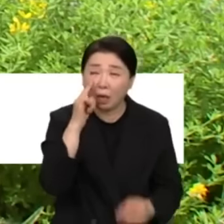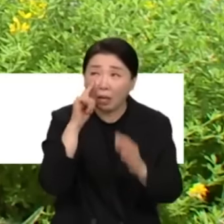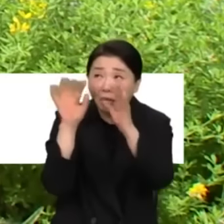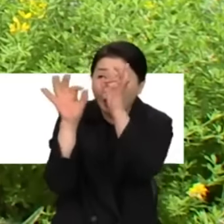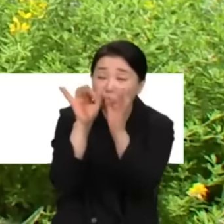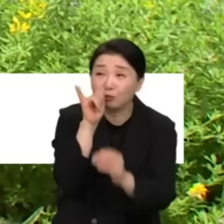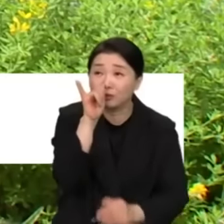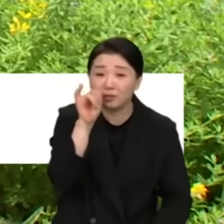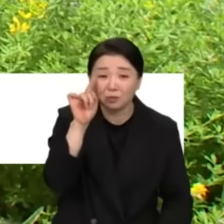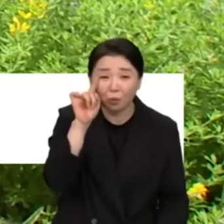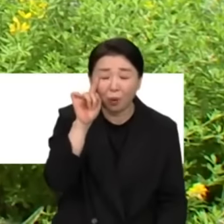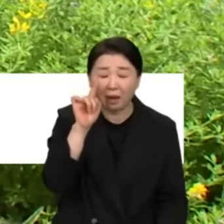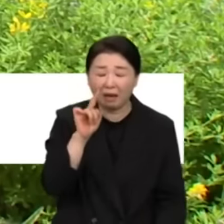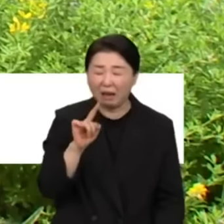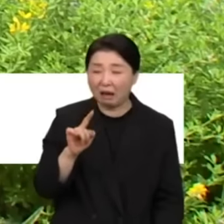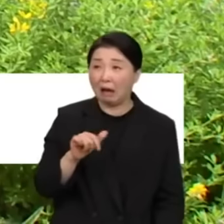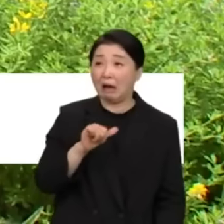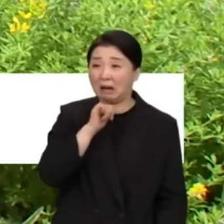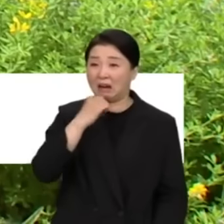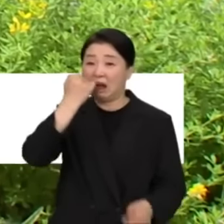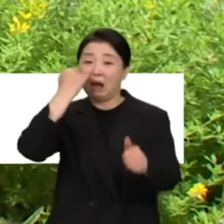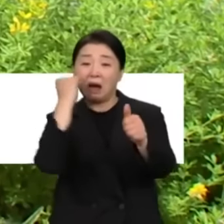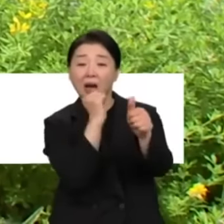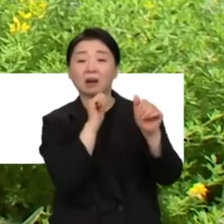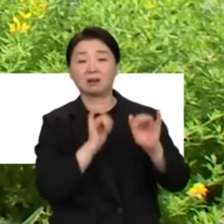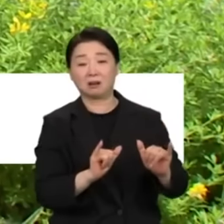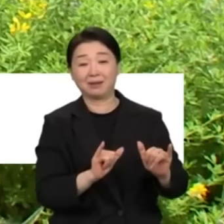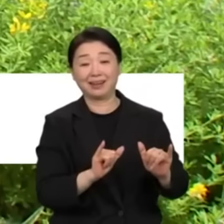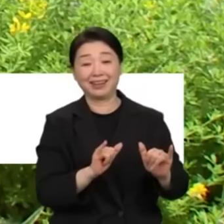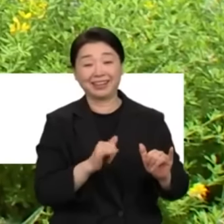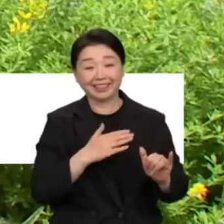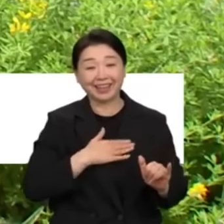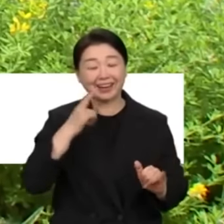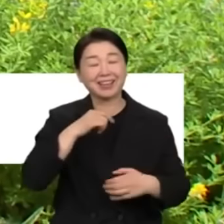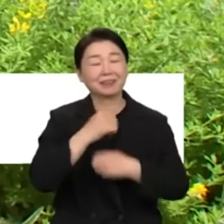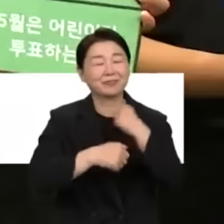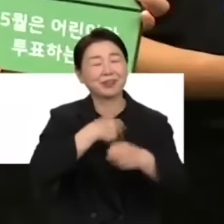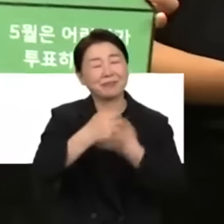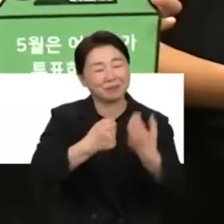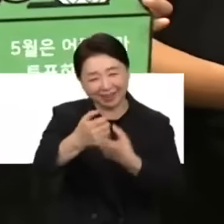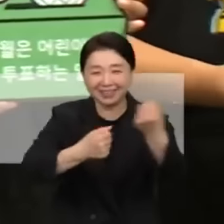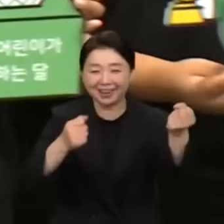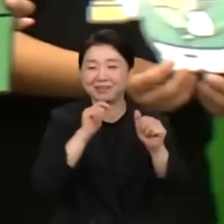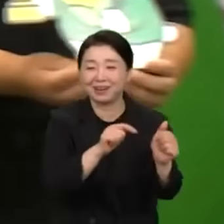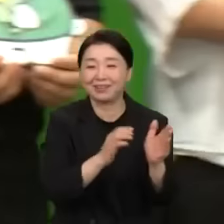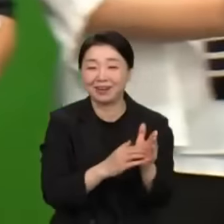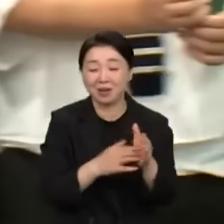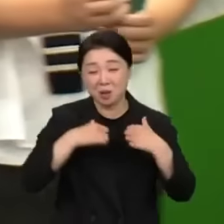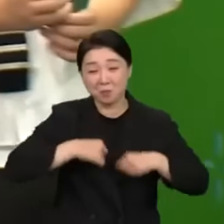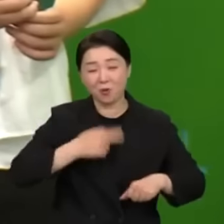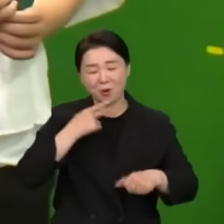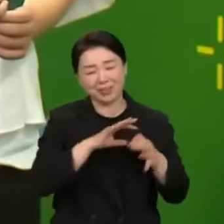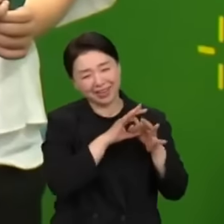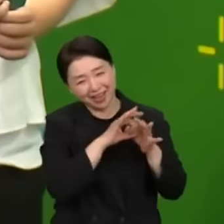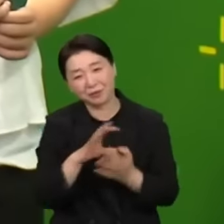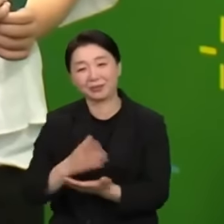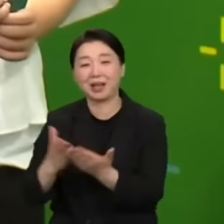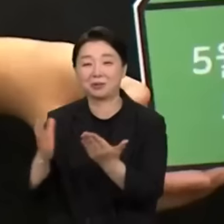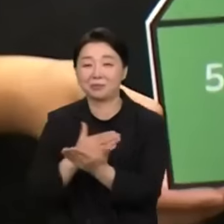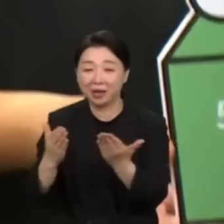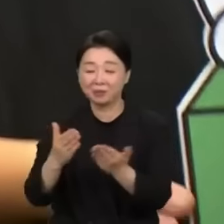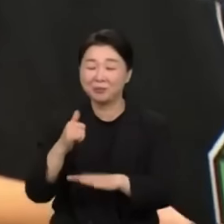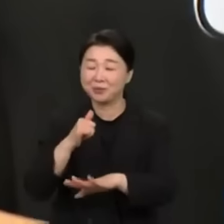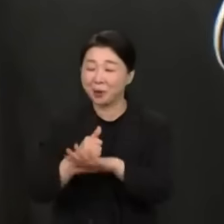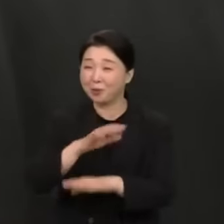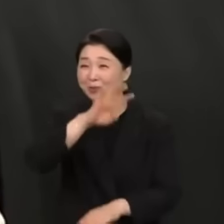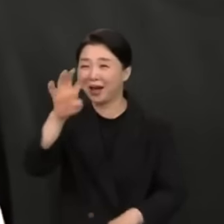이게 낙인이 찍히는 것 같아요. 그래서 제가 그냥 아무나 다 가져가라. 포기하지 않고 이어간 나눔은 돌고